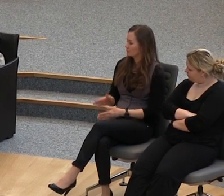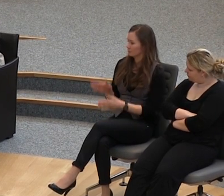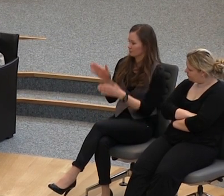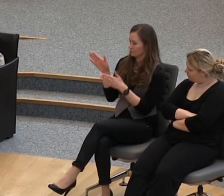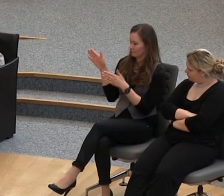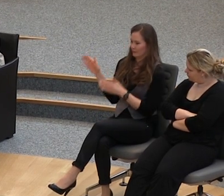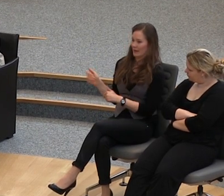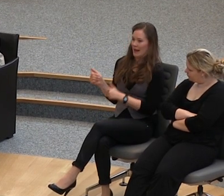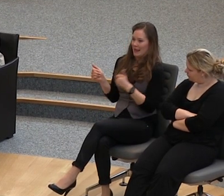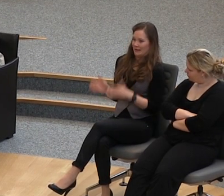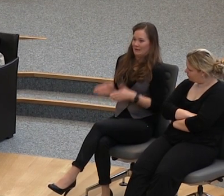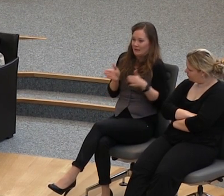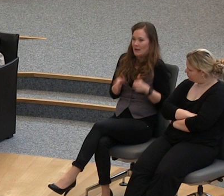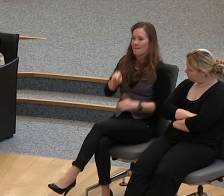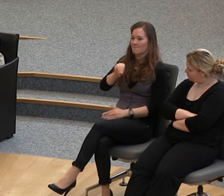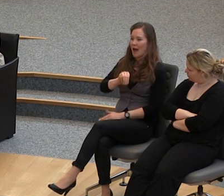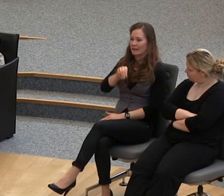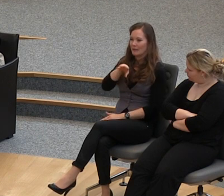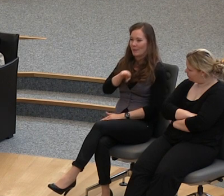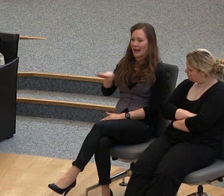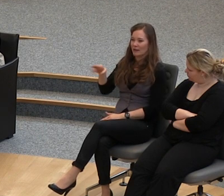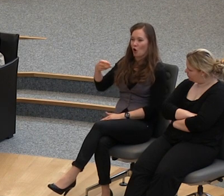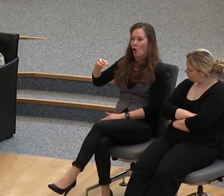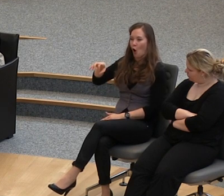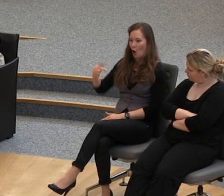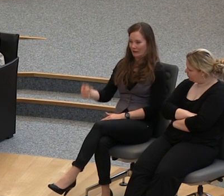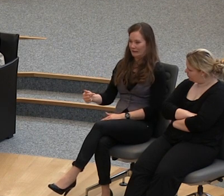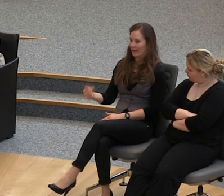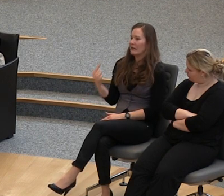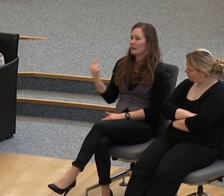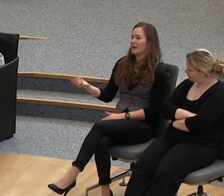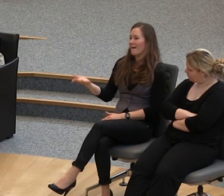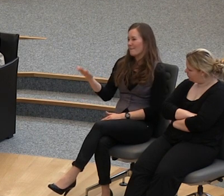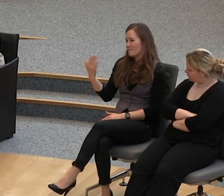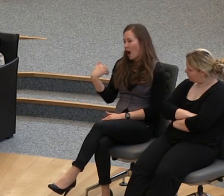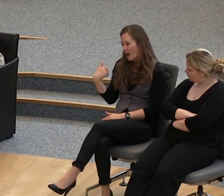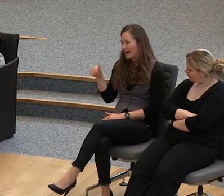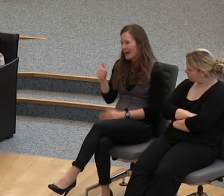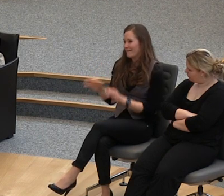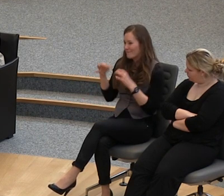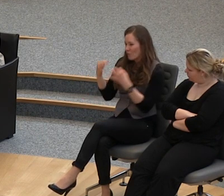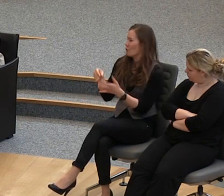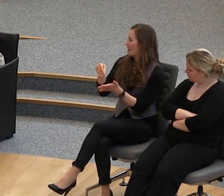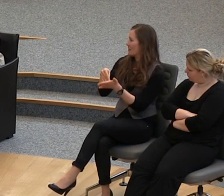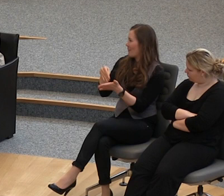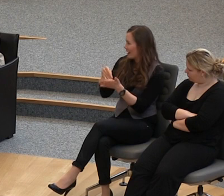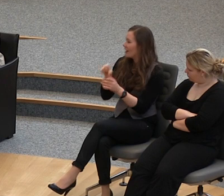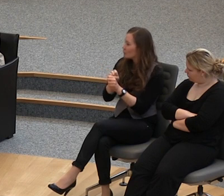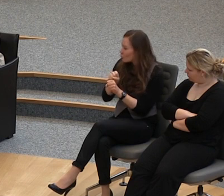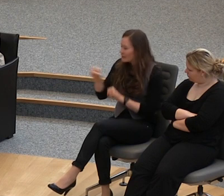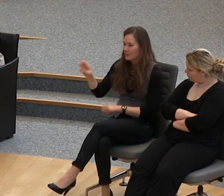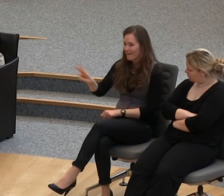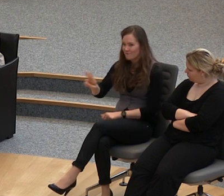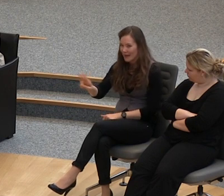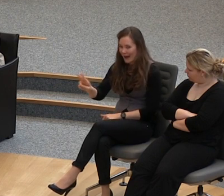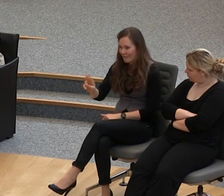Jetzt zu meiner Linken, Marlies Bredehorst. Du warst ja eben schon mit in einem Forum. Dennoch die, die es